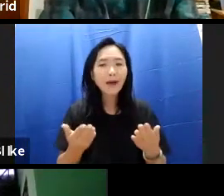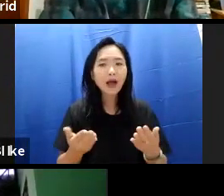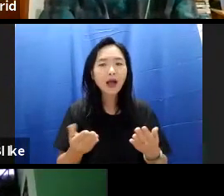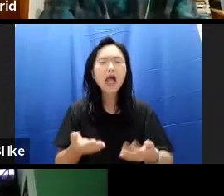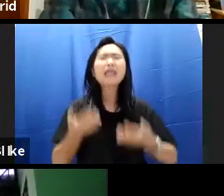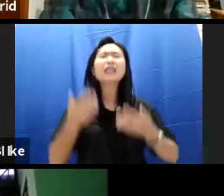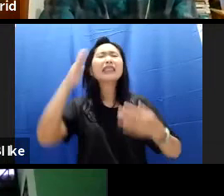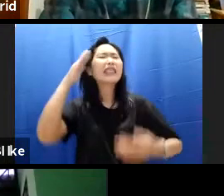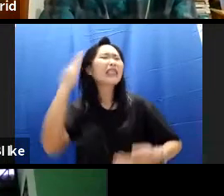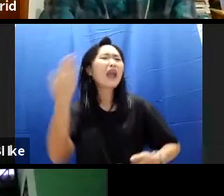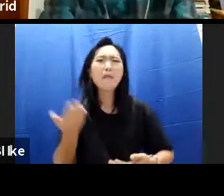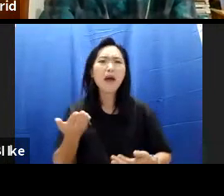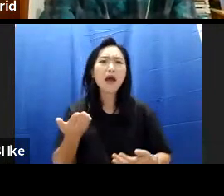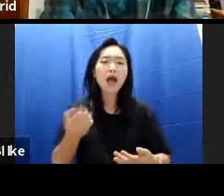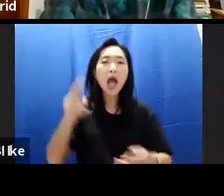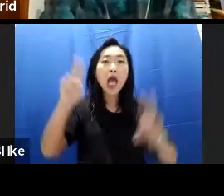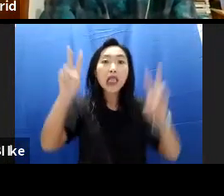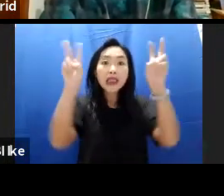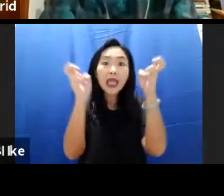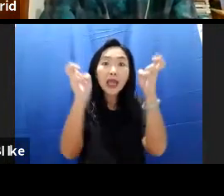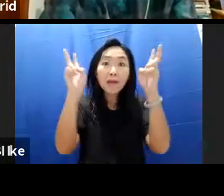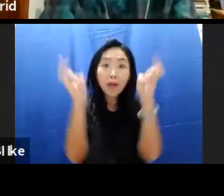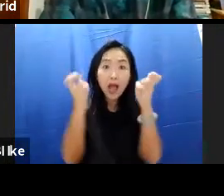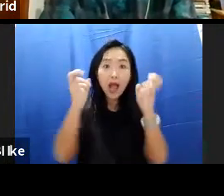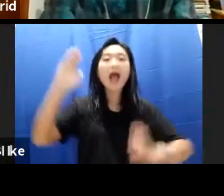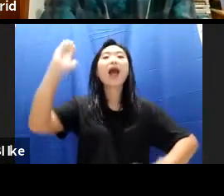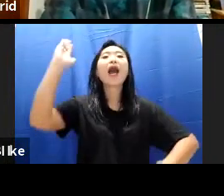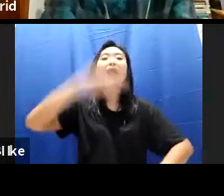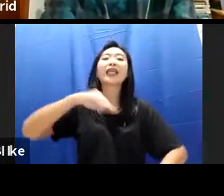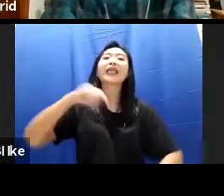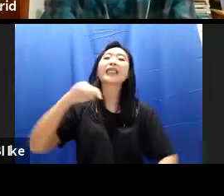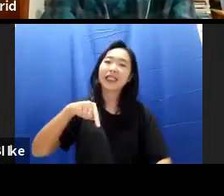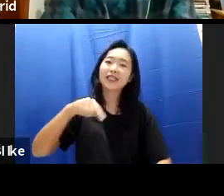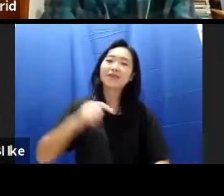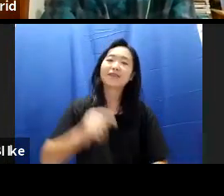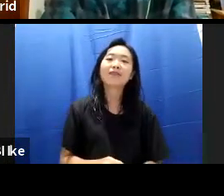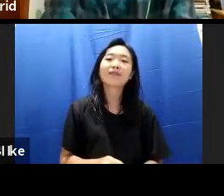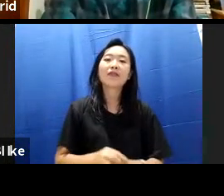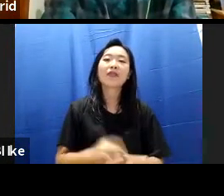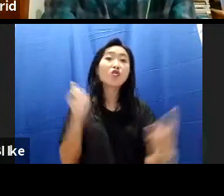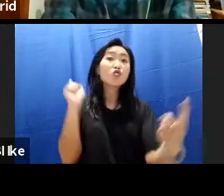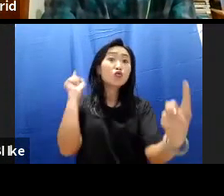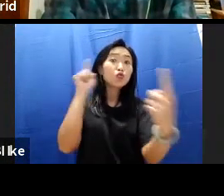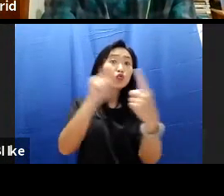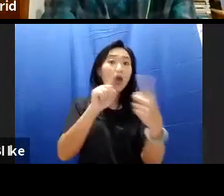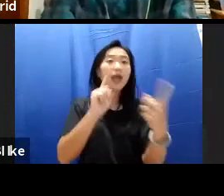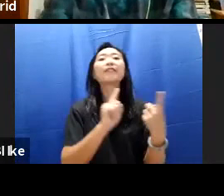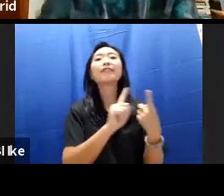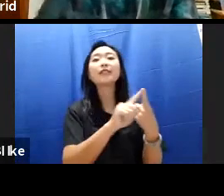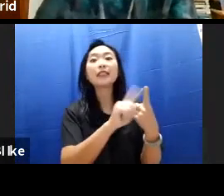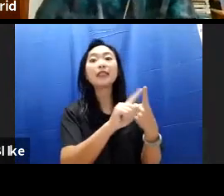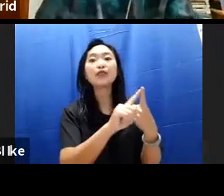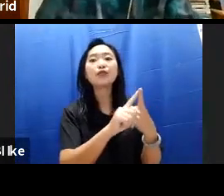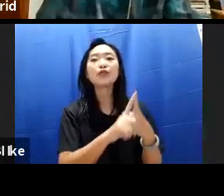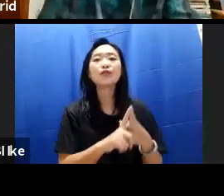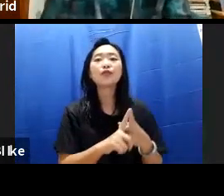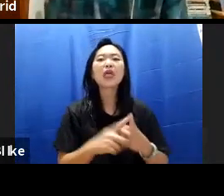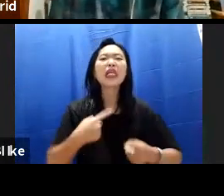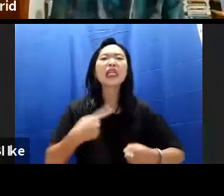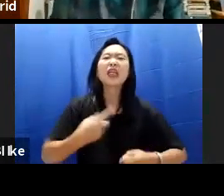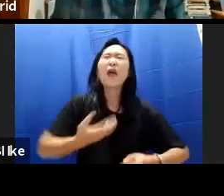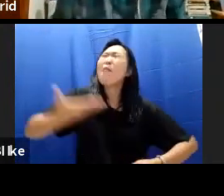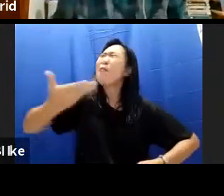Nah, ada beberapa tujuan diskusi kita kali ini ya. Yang pertama, kita ingin sekali mendiskusikan,